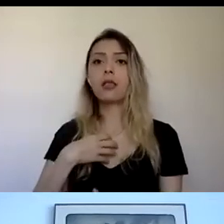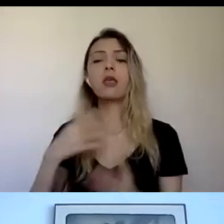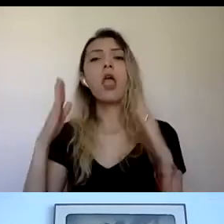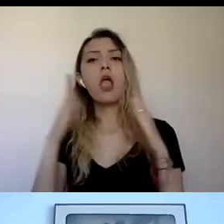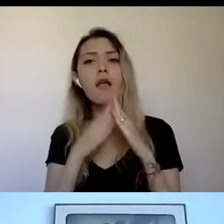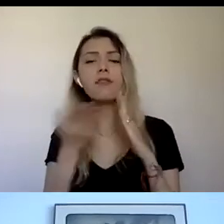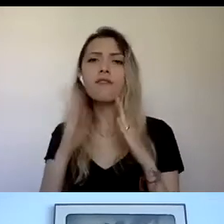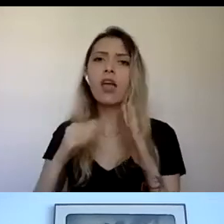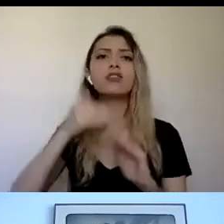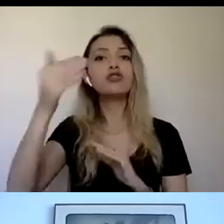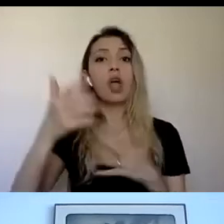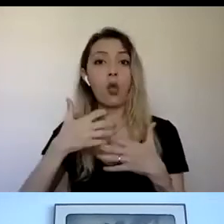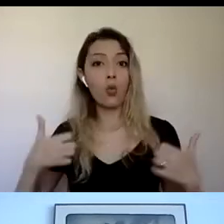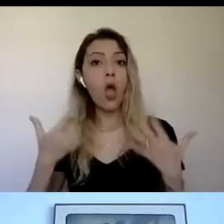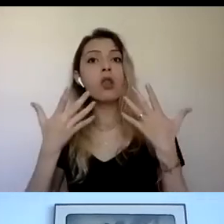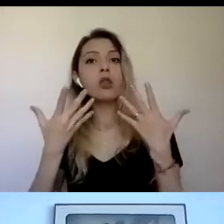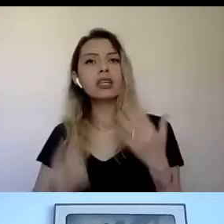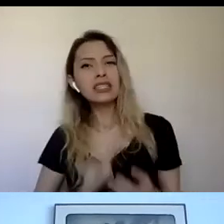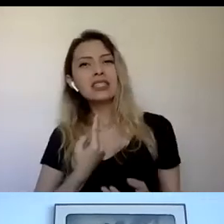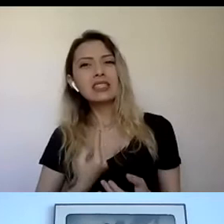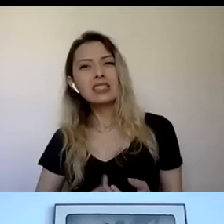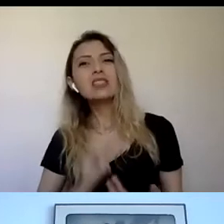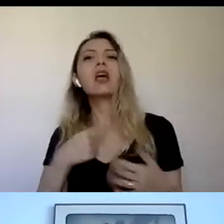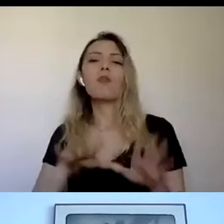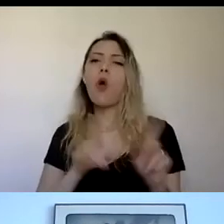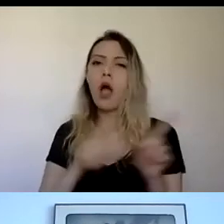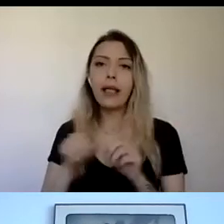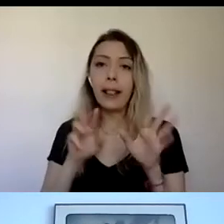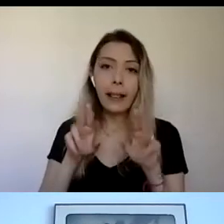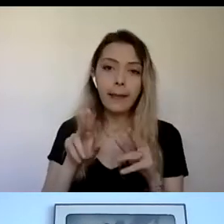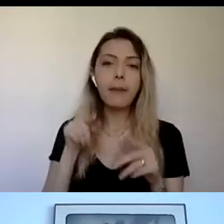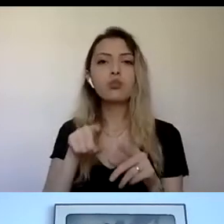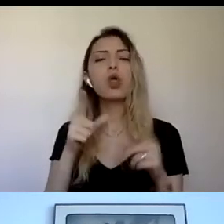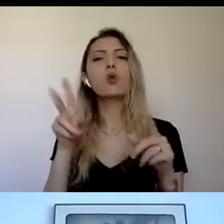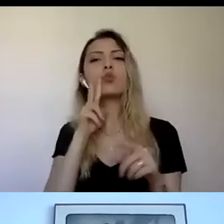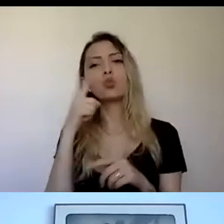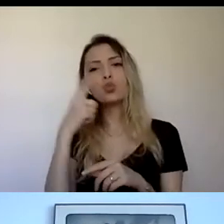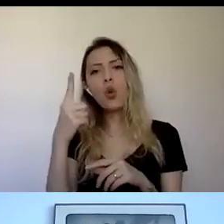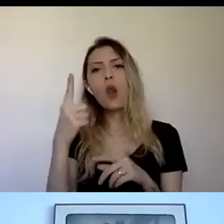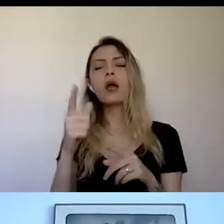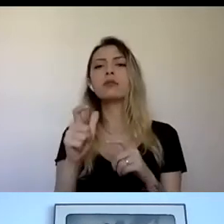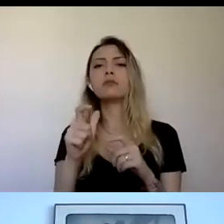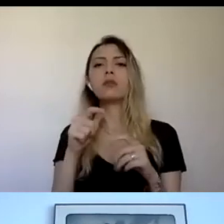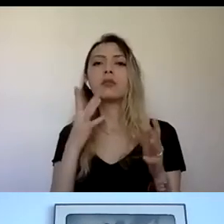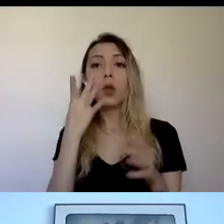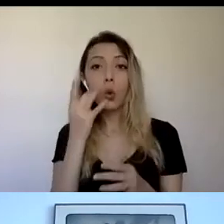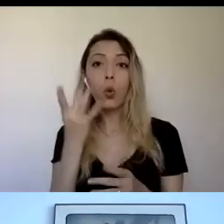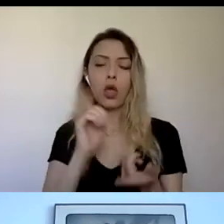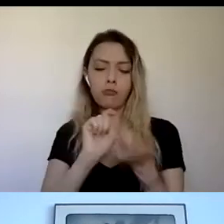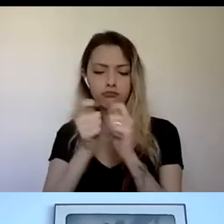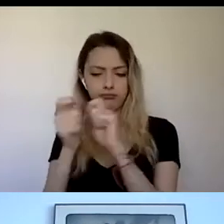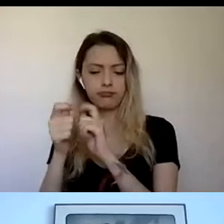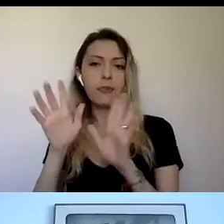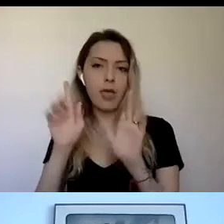dışarıda güvende hissediyorlar mı? Gibi sonuca dair göstergelere dönüştürürsünüz